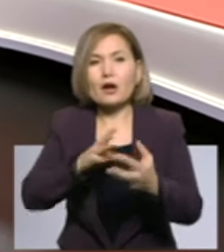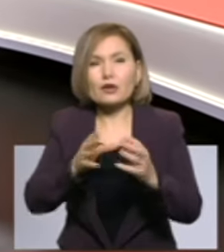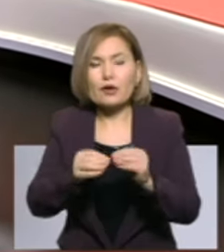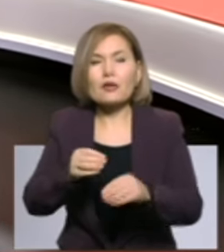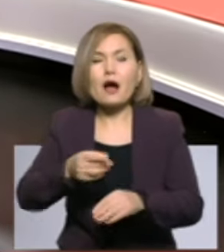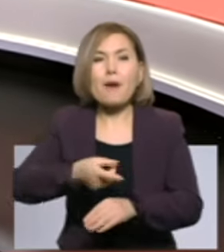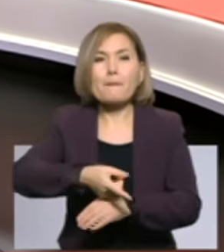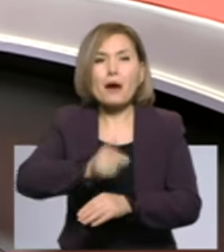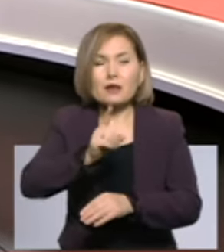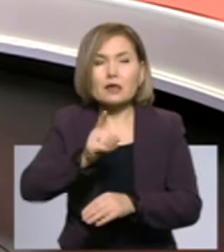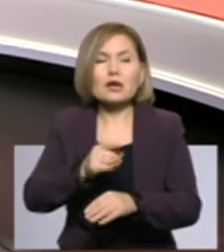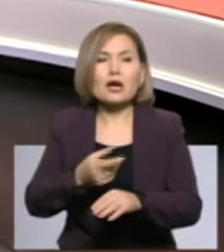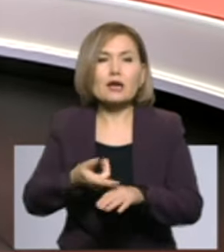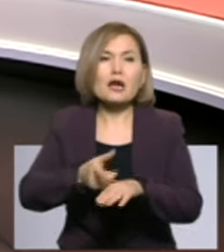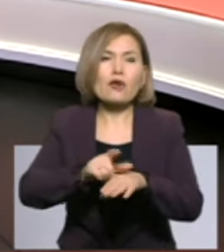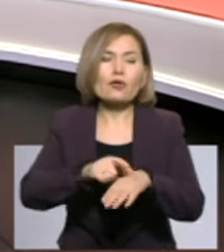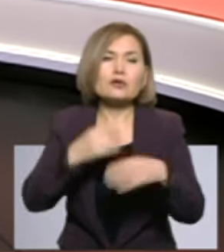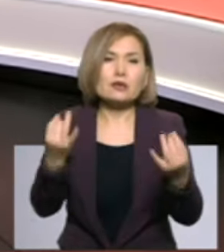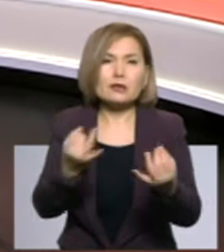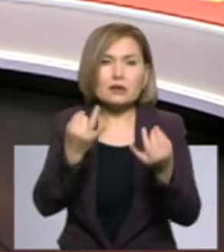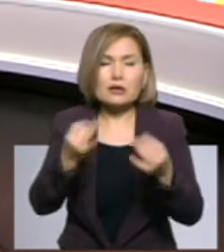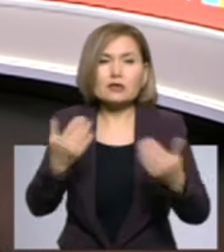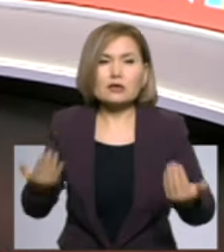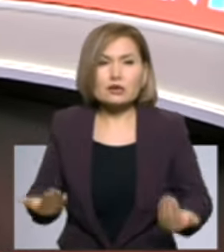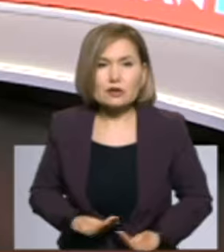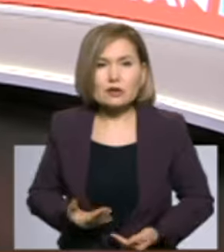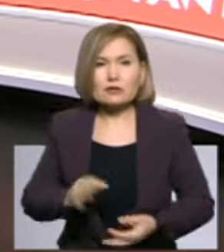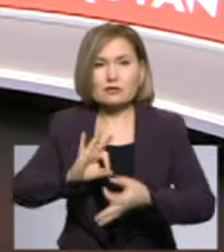жұмысымен әріптесім Ұмсындық Наурызбаева танысып қайтты.